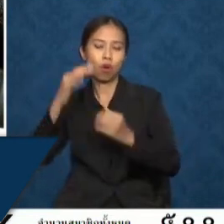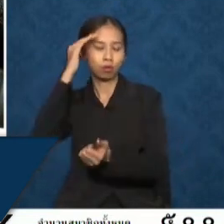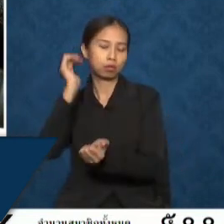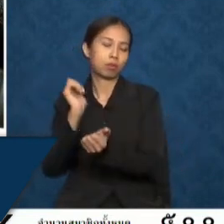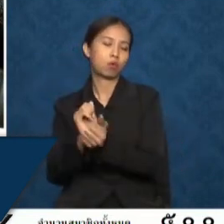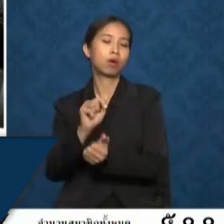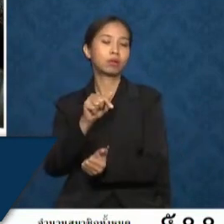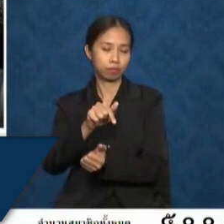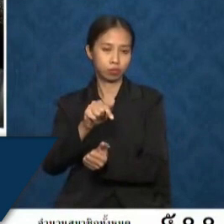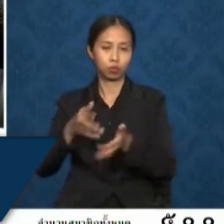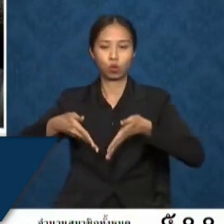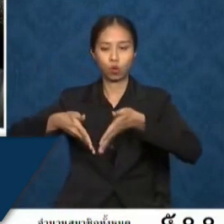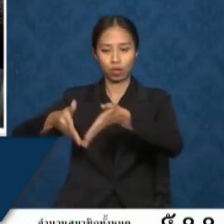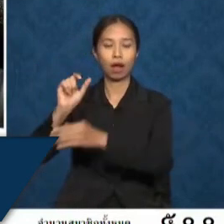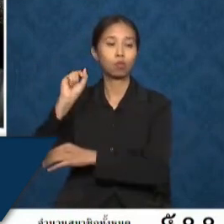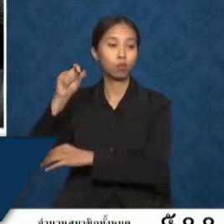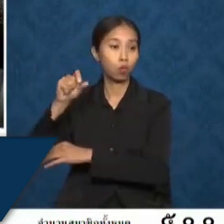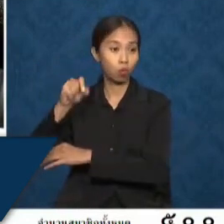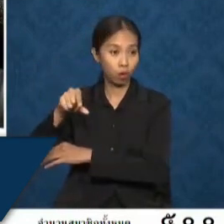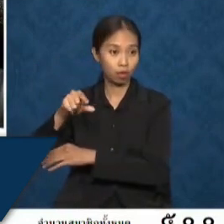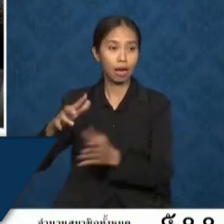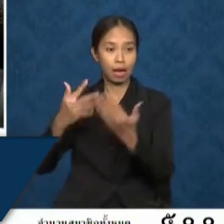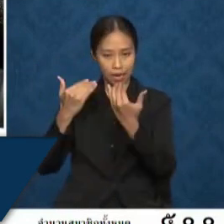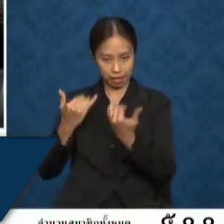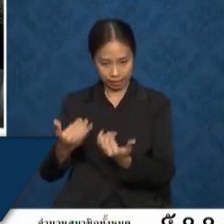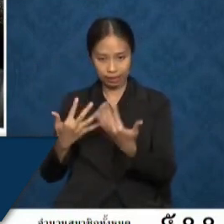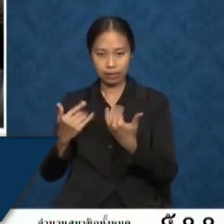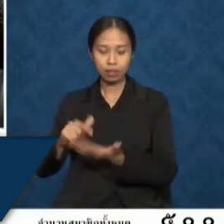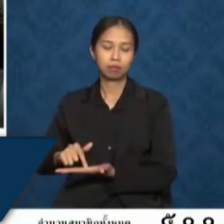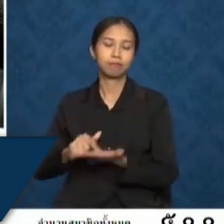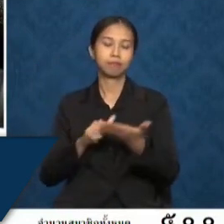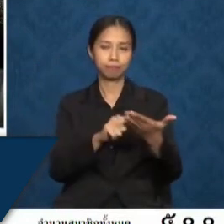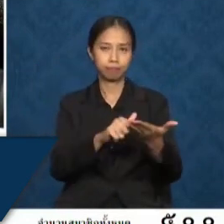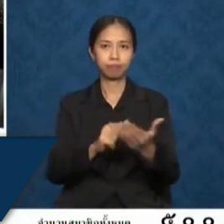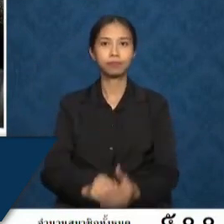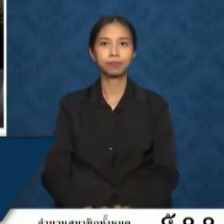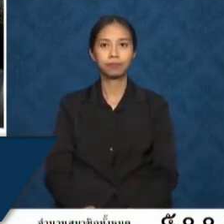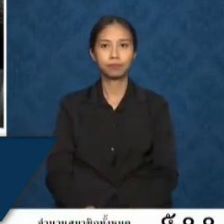ขบรวเสร็ดจนเป็นเหต monterของอยาตินวันนี้